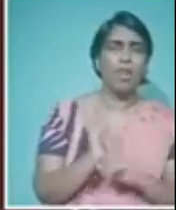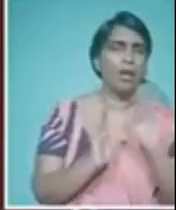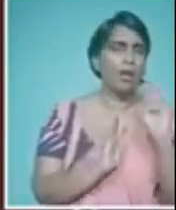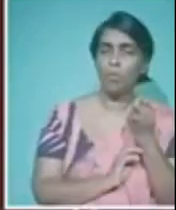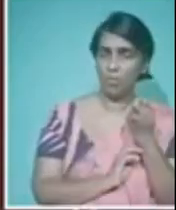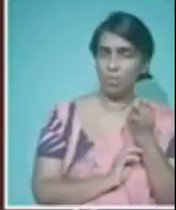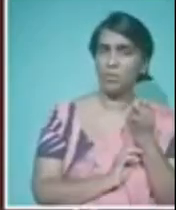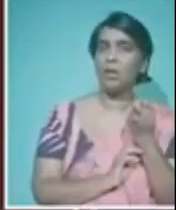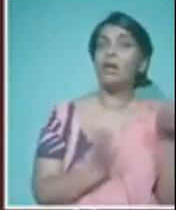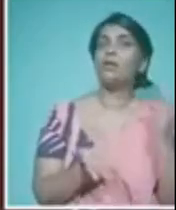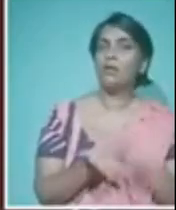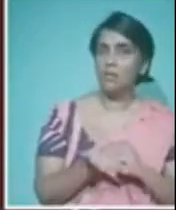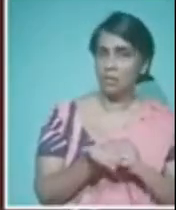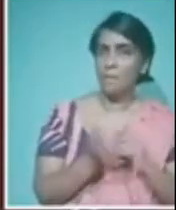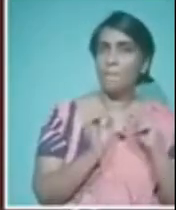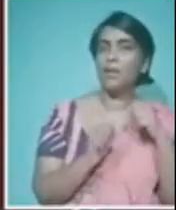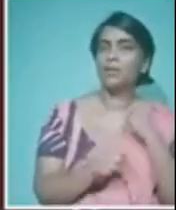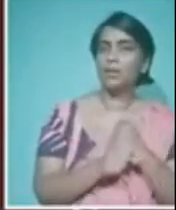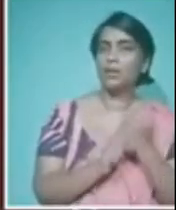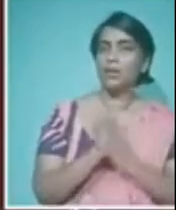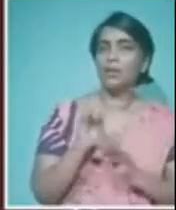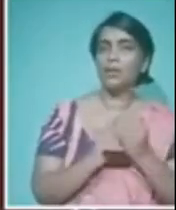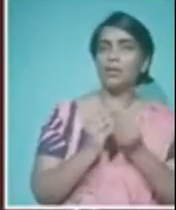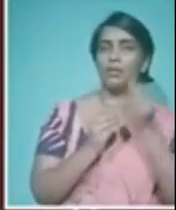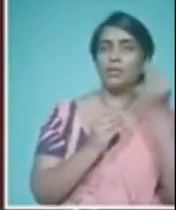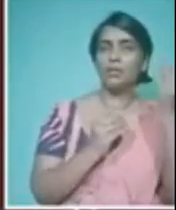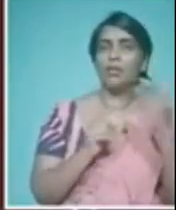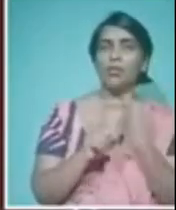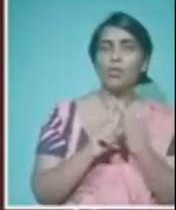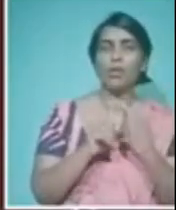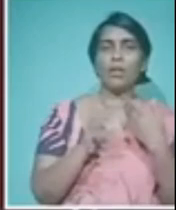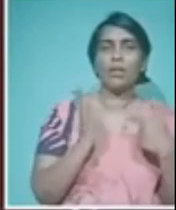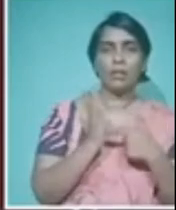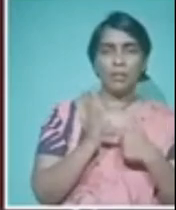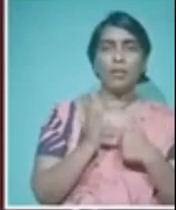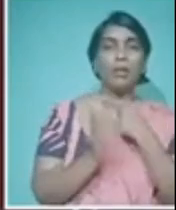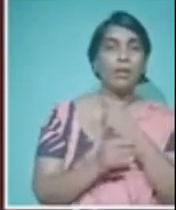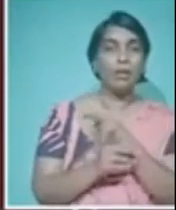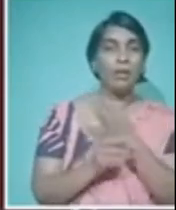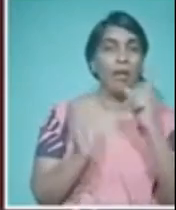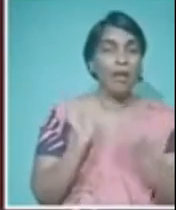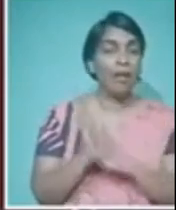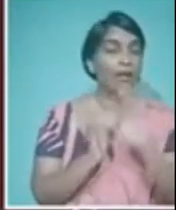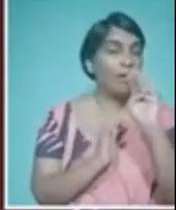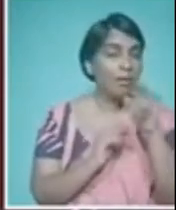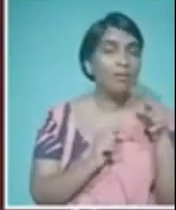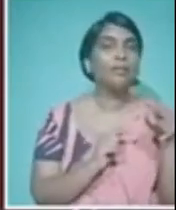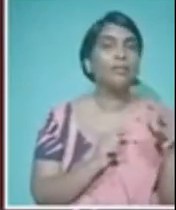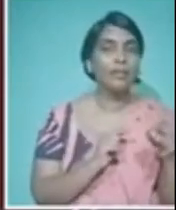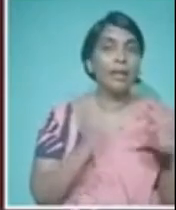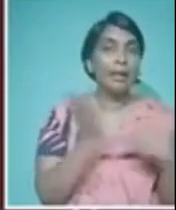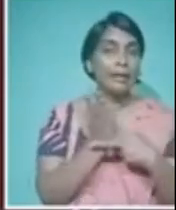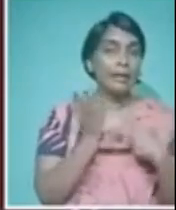140ක මුදලක් නැවත බඳුන ගුණ අමාත්‍යතුමාට ගිහින් දීලා තියෙනවා. කුමාර තිරිමාදුර අඩුගානේ ඒ 140න්වත්